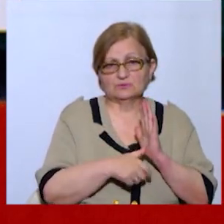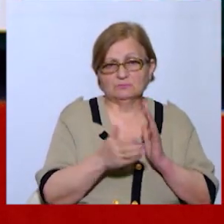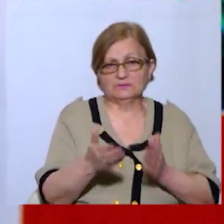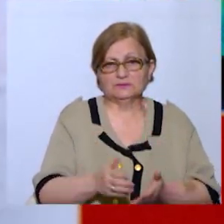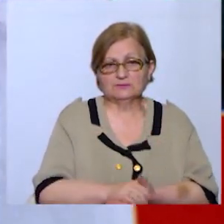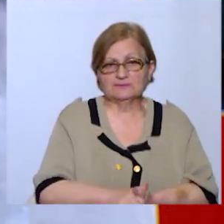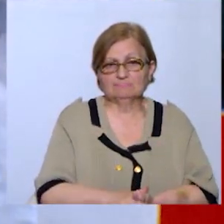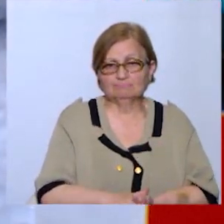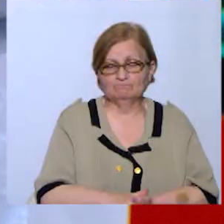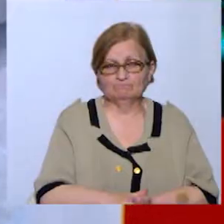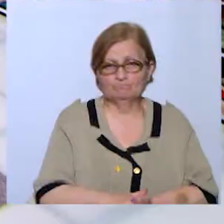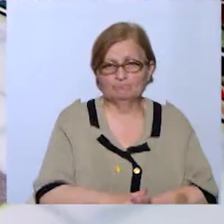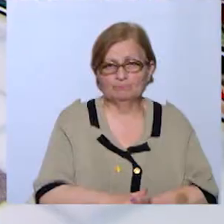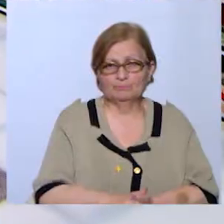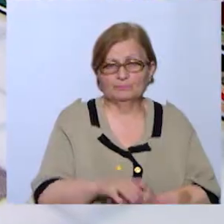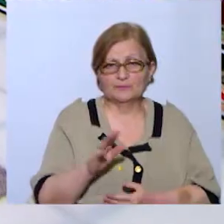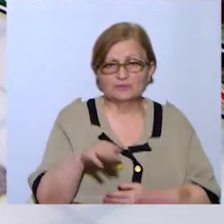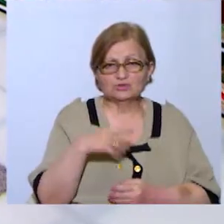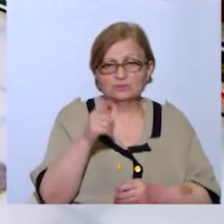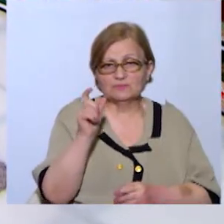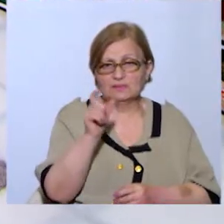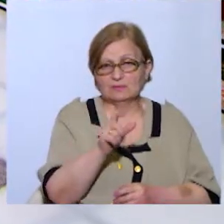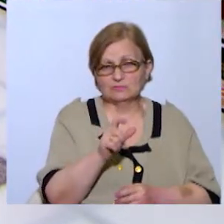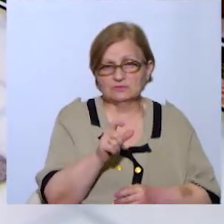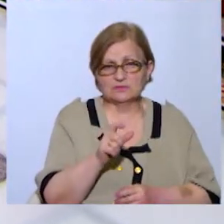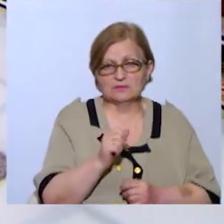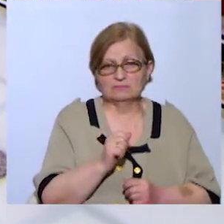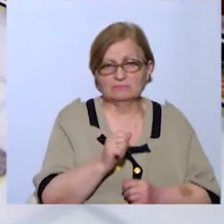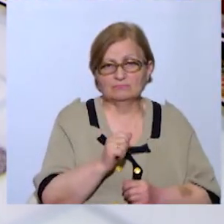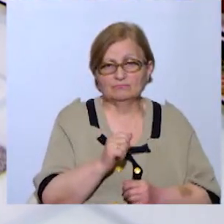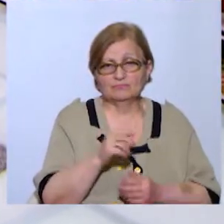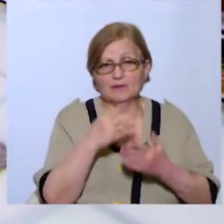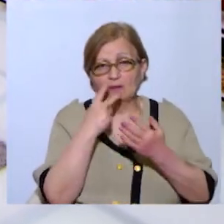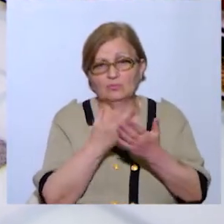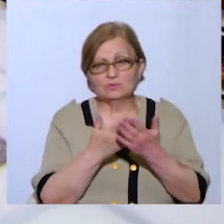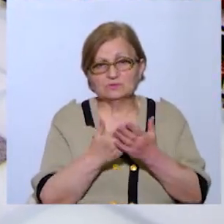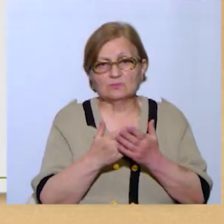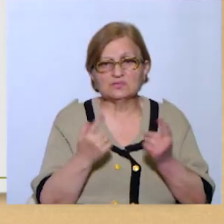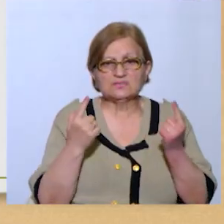7/16. შემდეგი ამოცანა არის ასეთი: მოცემულია სიდიდეები